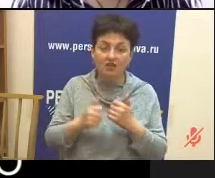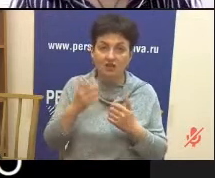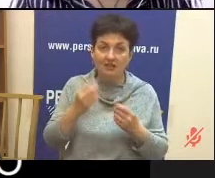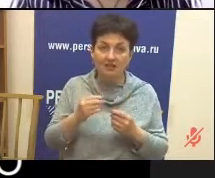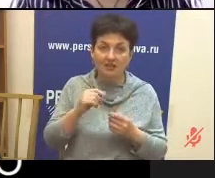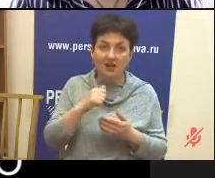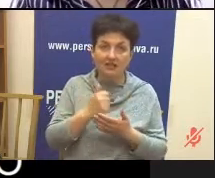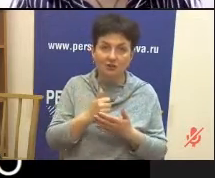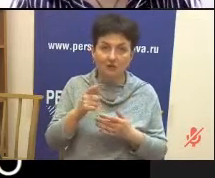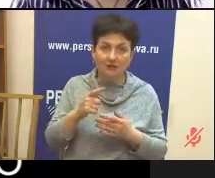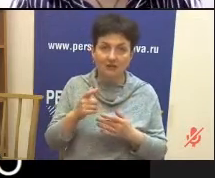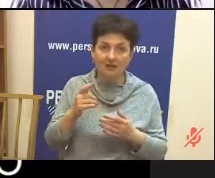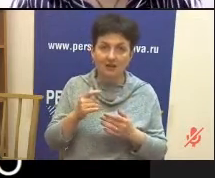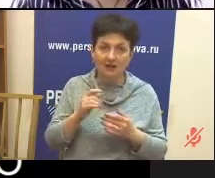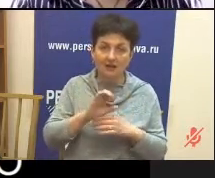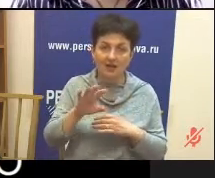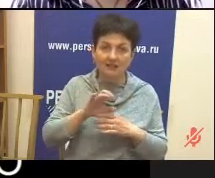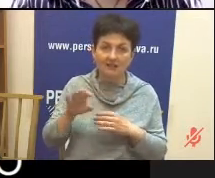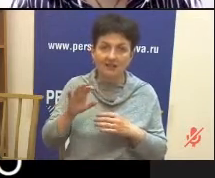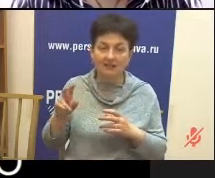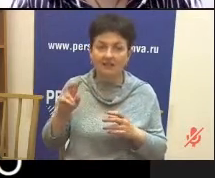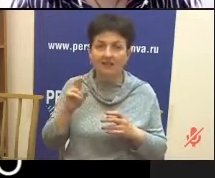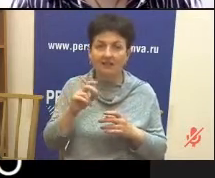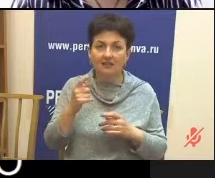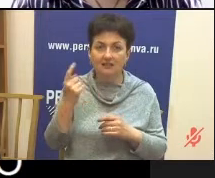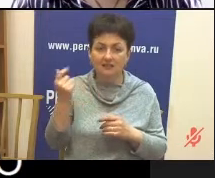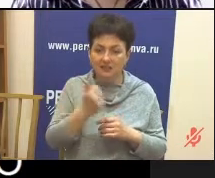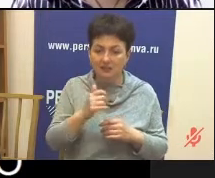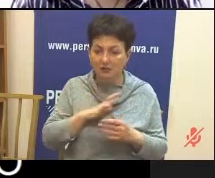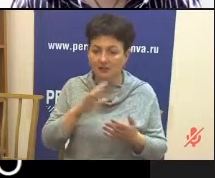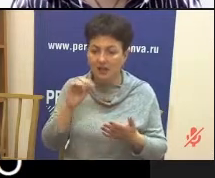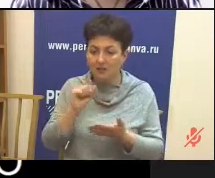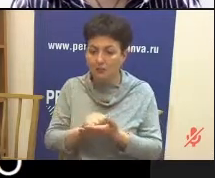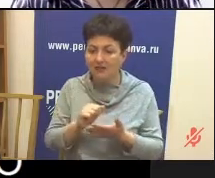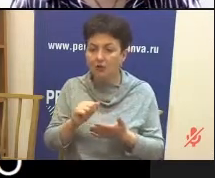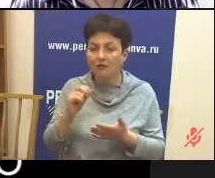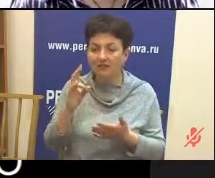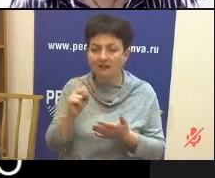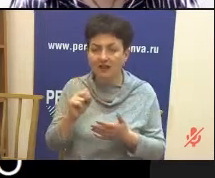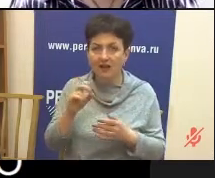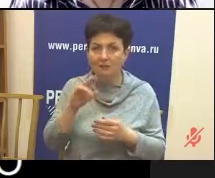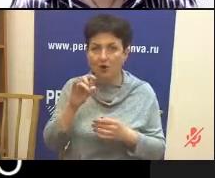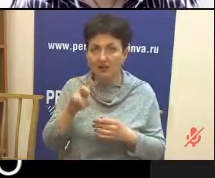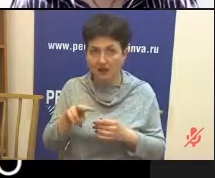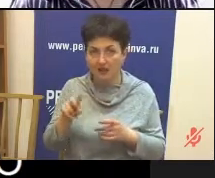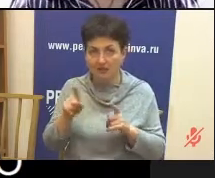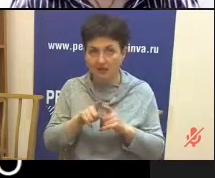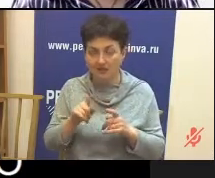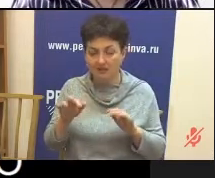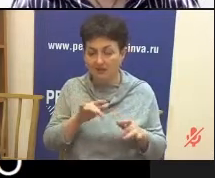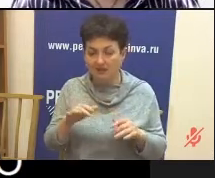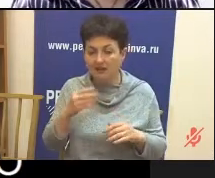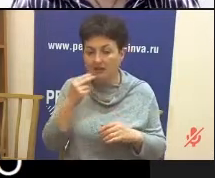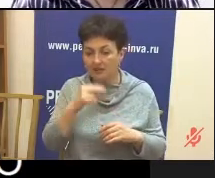рассылку на еженедельной основе. Рассылка эта посвящена лучшим текстам, которые за неделю были опубликованы